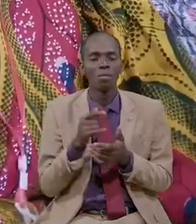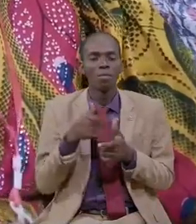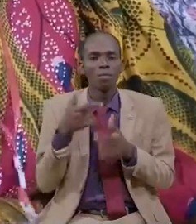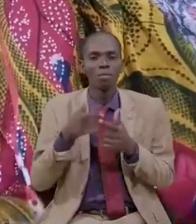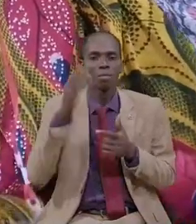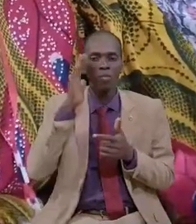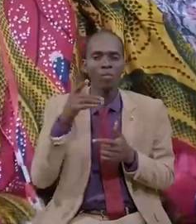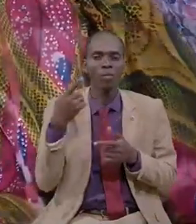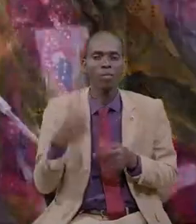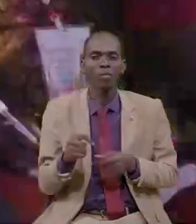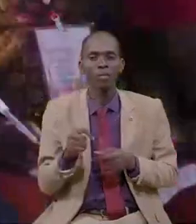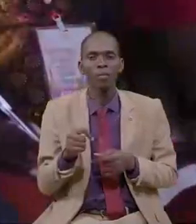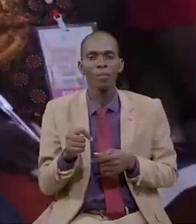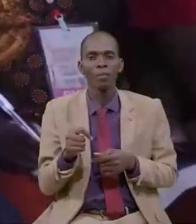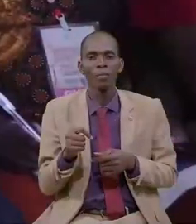serviteur.